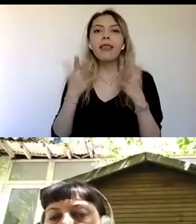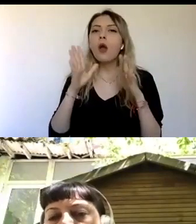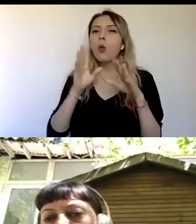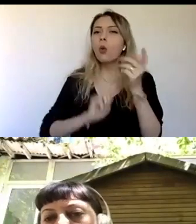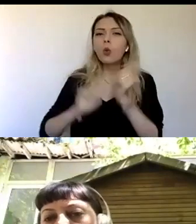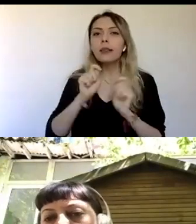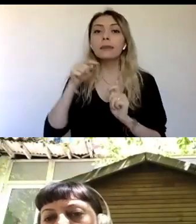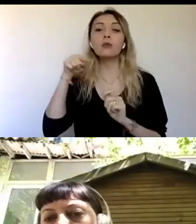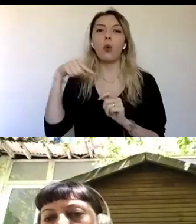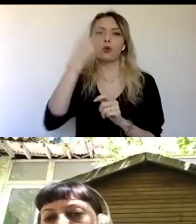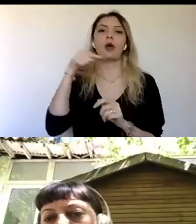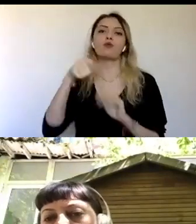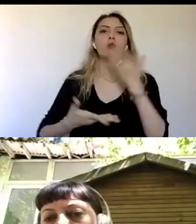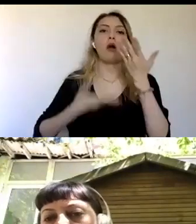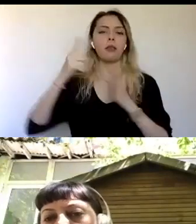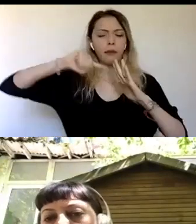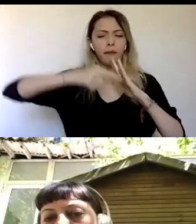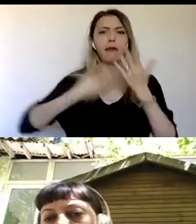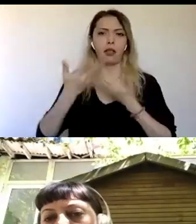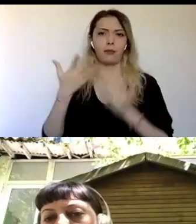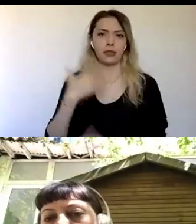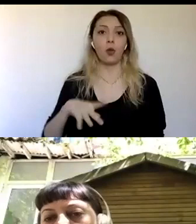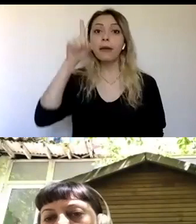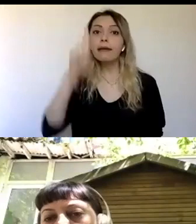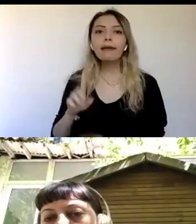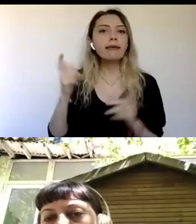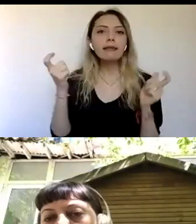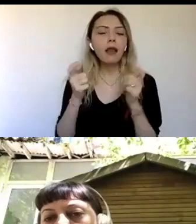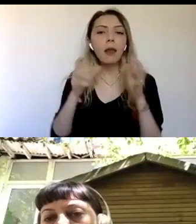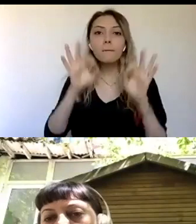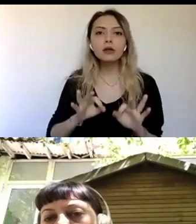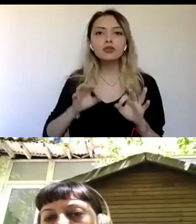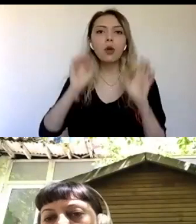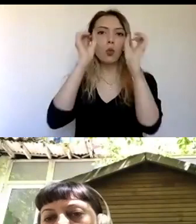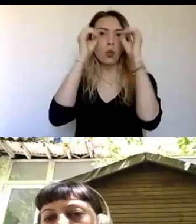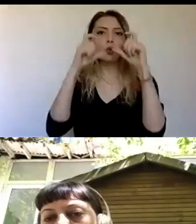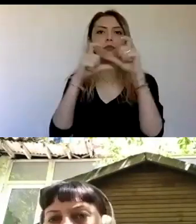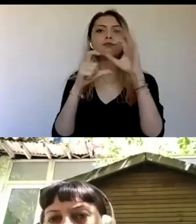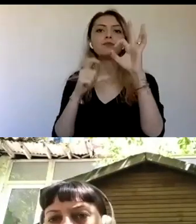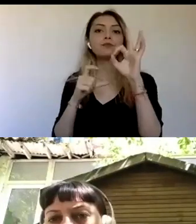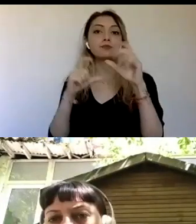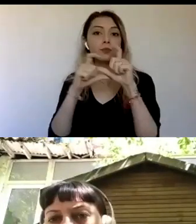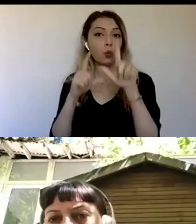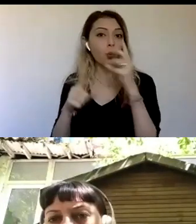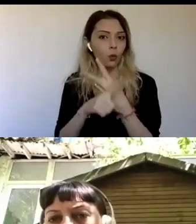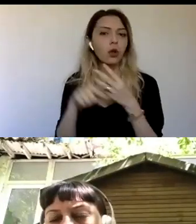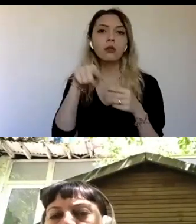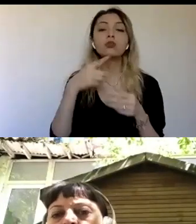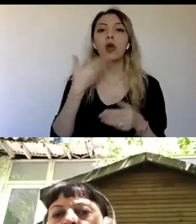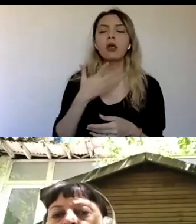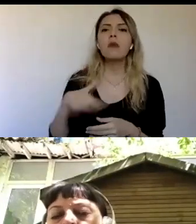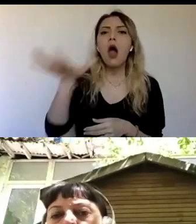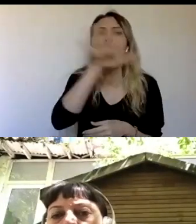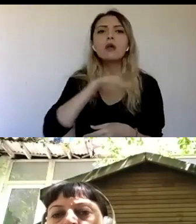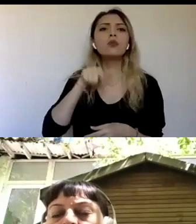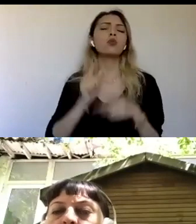aslında şundan başlamak istiyorum. Birazcık Google'dan. Google aslında hepimizin çok çok kullandığı bir arama motoru. Hatta birçok